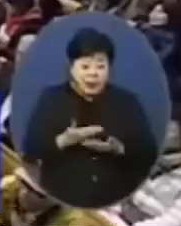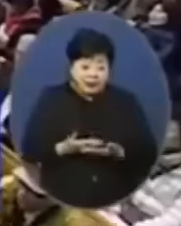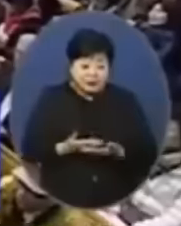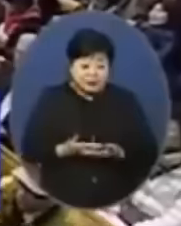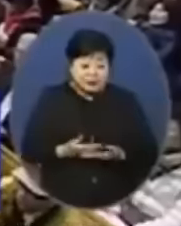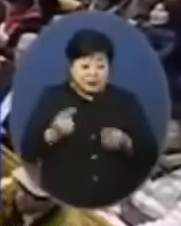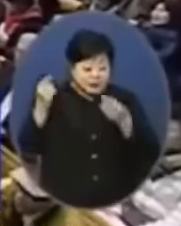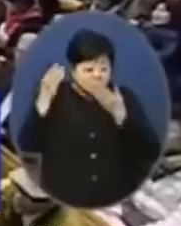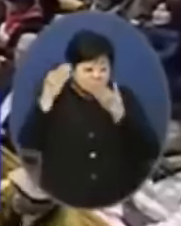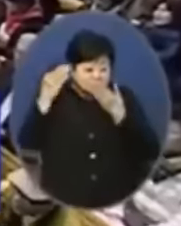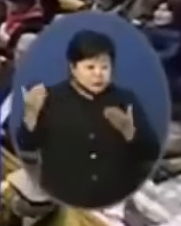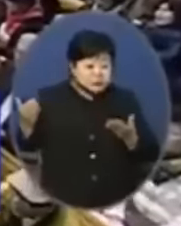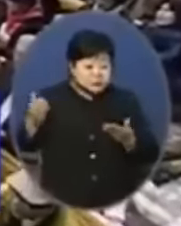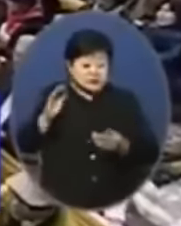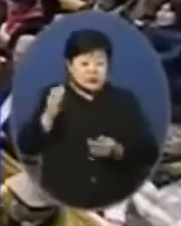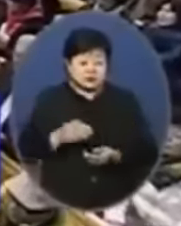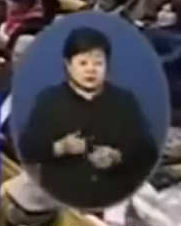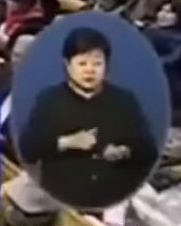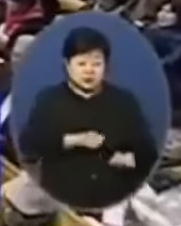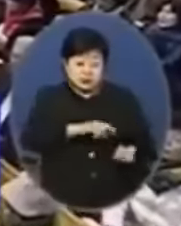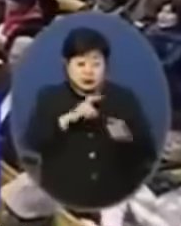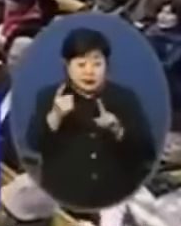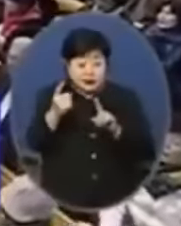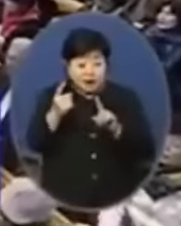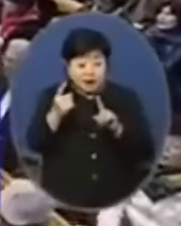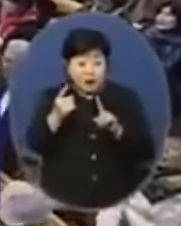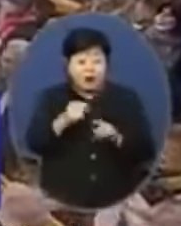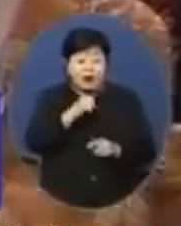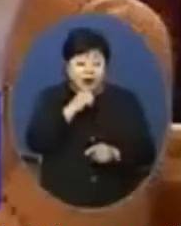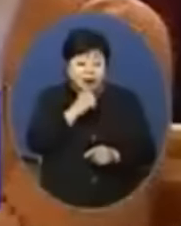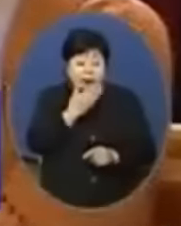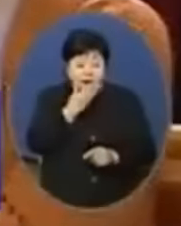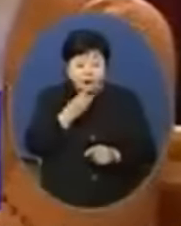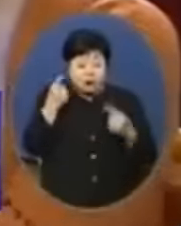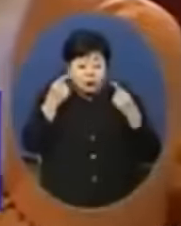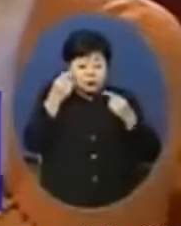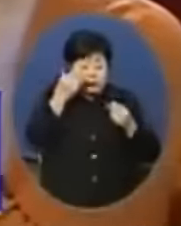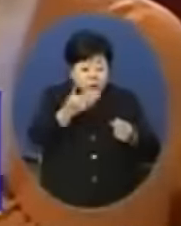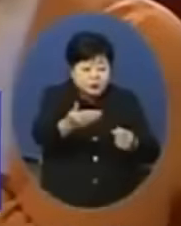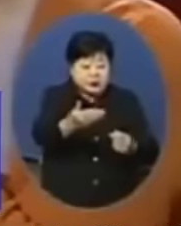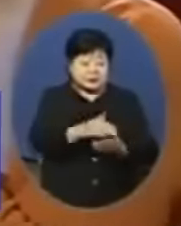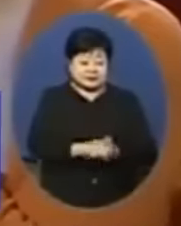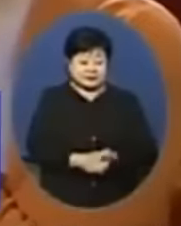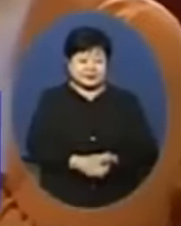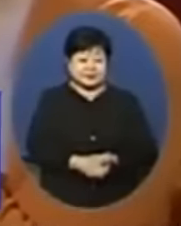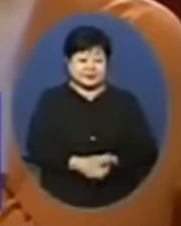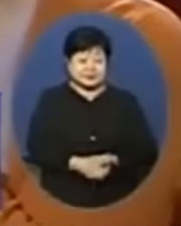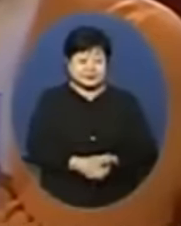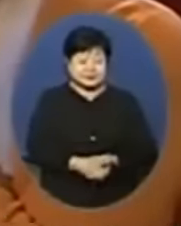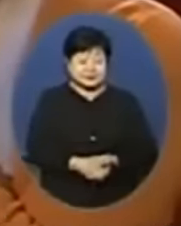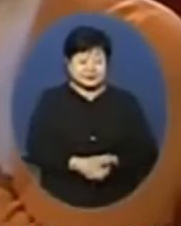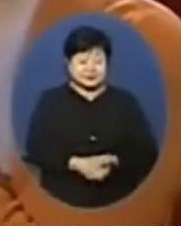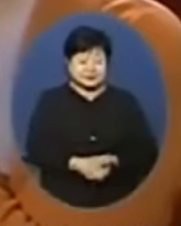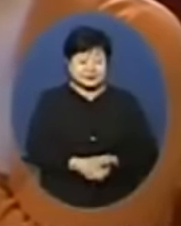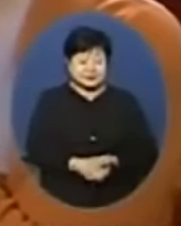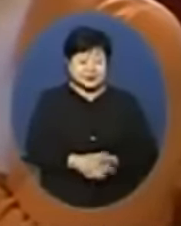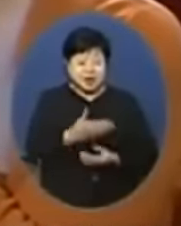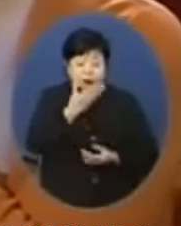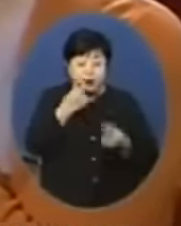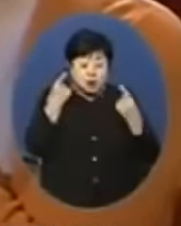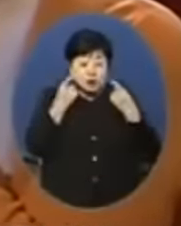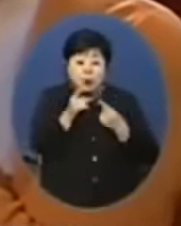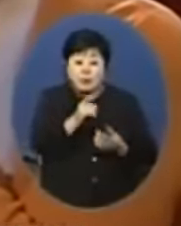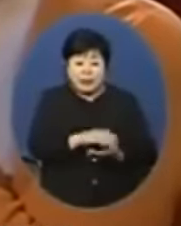받으며 못 듣는 자가 들으며 죽은 자가 살아나며 가난한 자에게 복음이 전파된다라. 복음이 뭡니까?